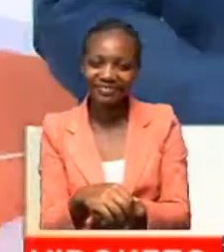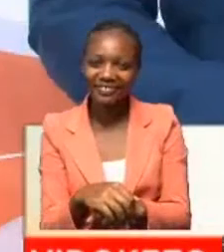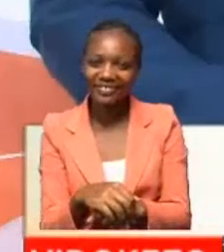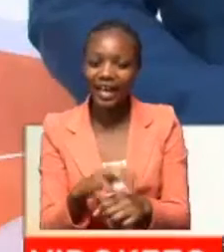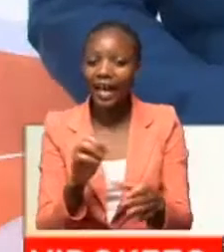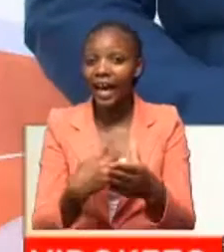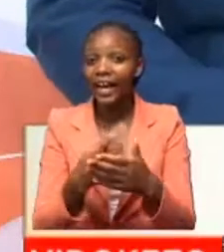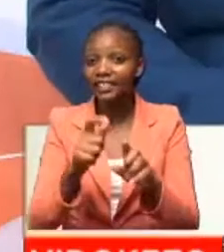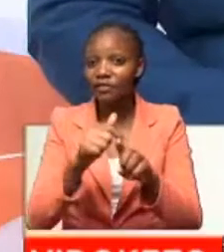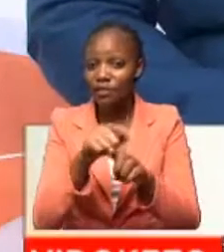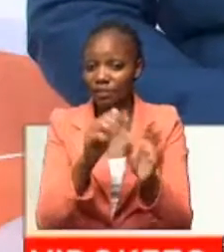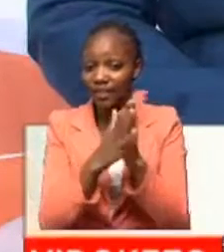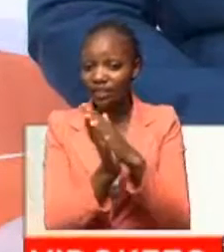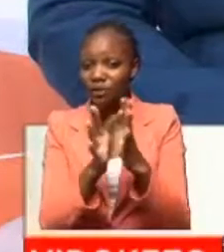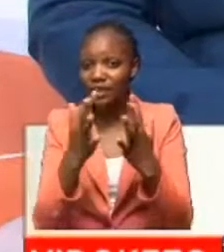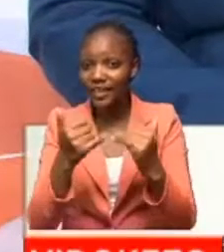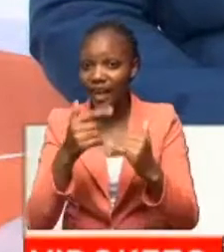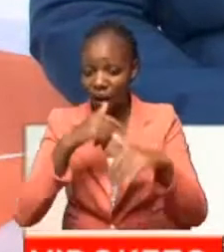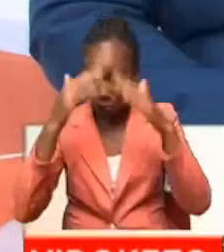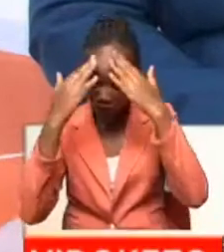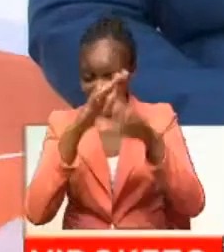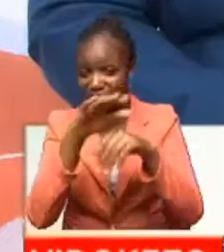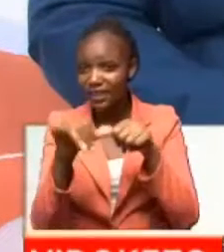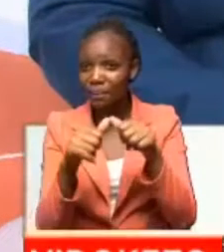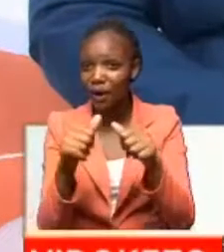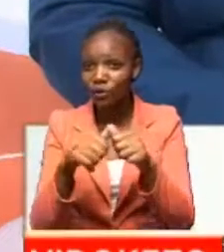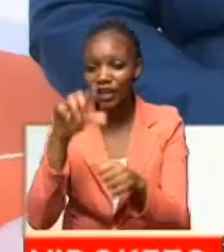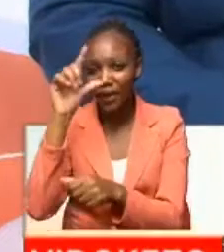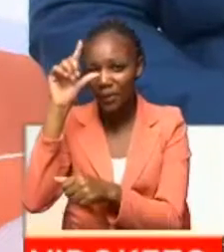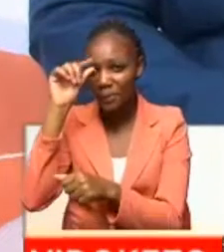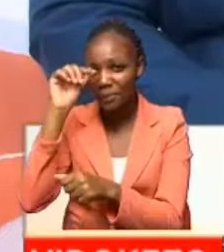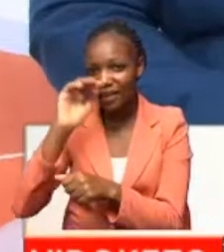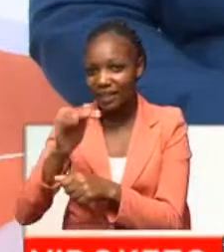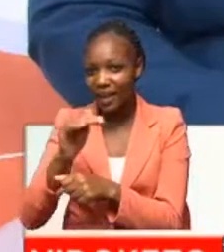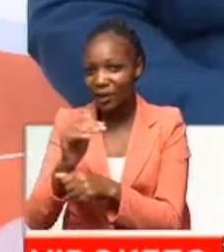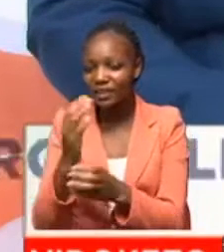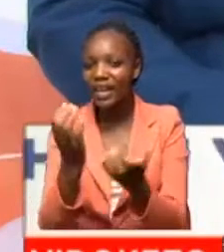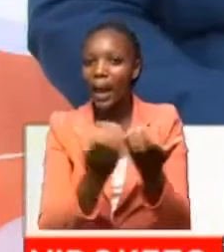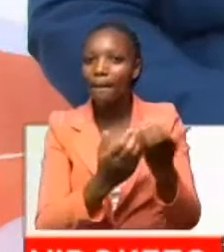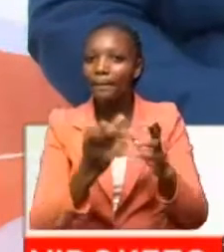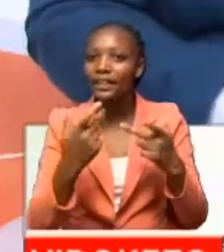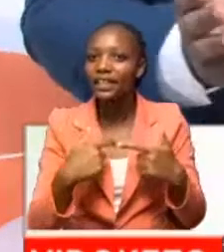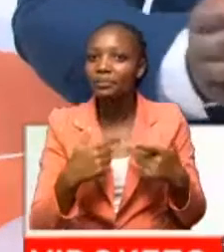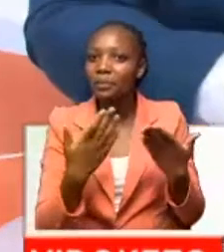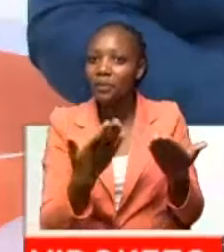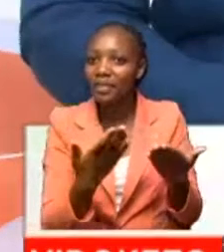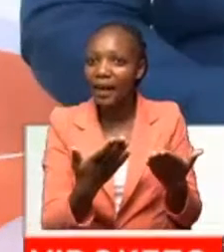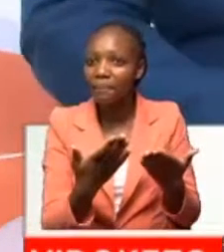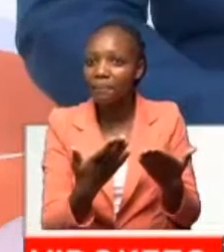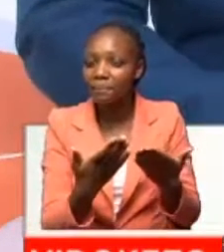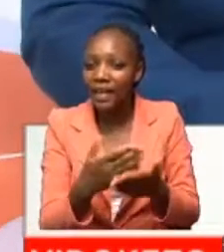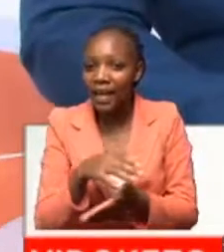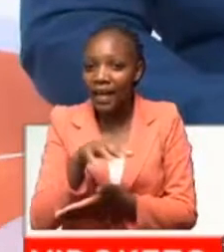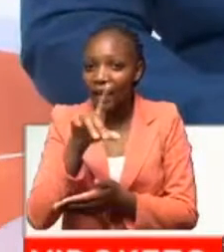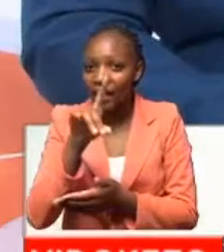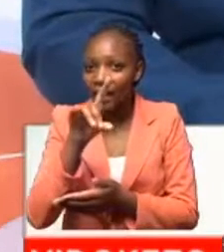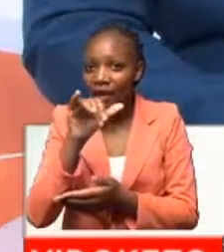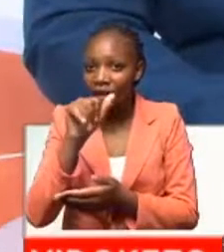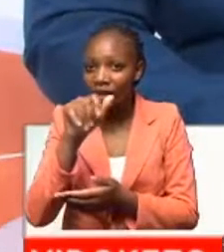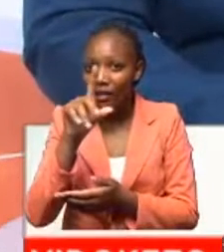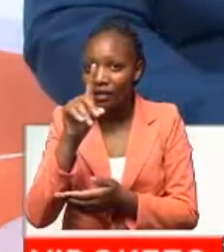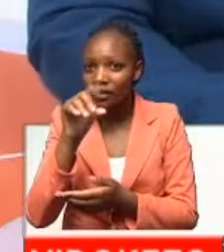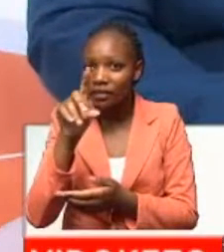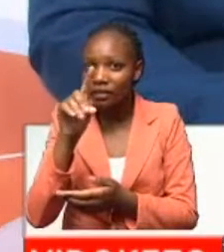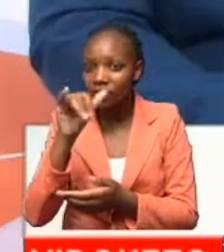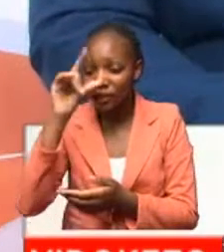Naam, kutoka kwa taarifa hiyo, kwa sasa tunavuka hadi maeneo ya Mombasa ambapo wafanyabiashara na wakazi katika kivuko cha Ferry cha Likoni,